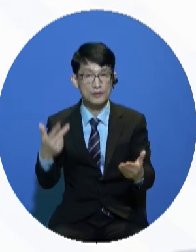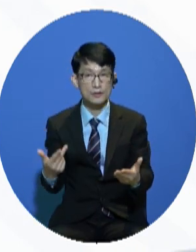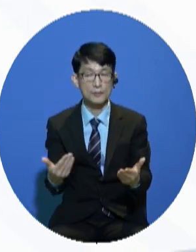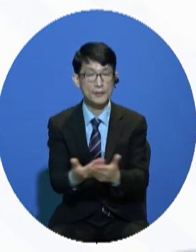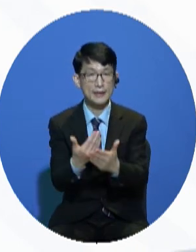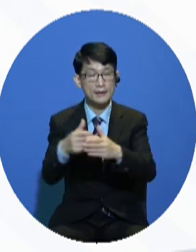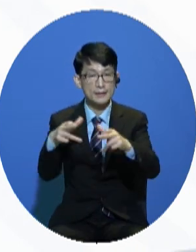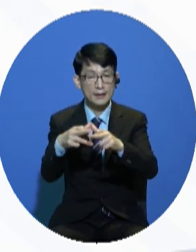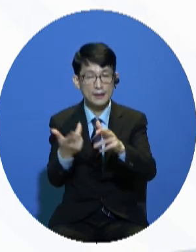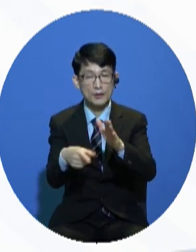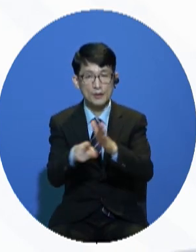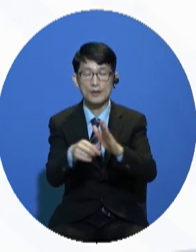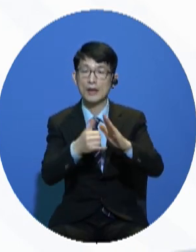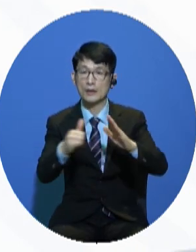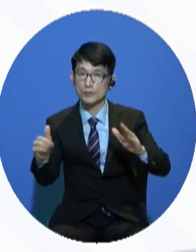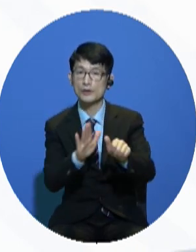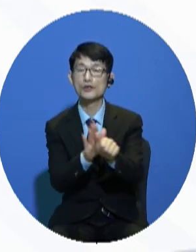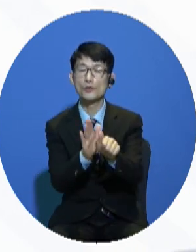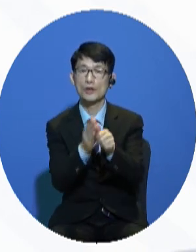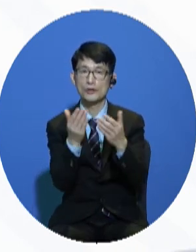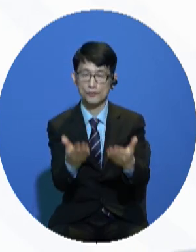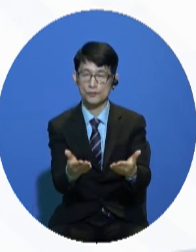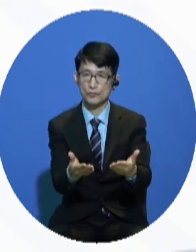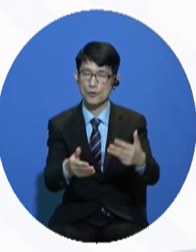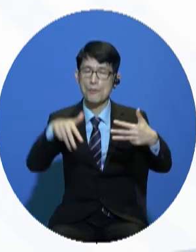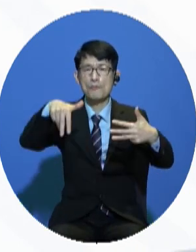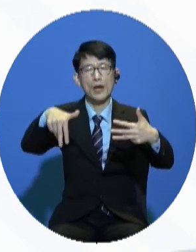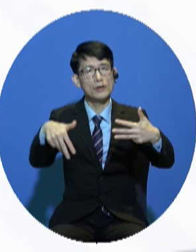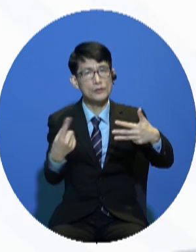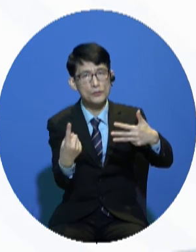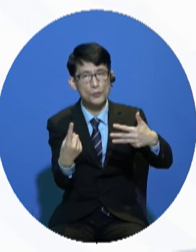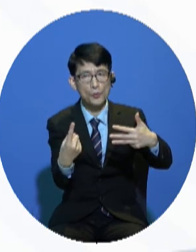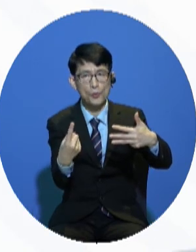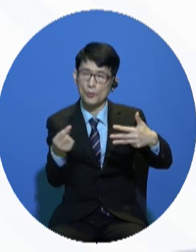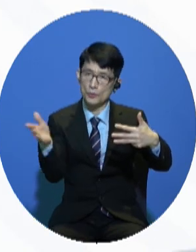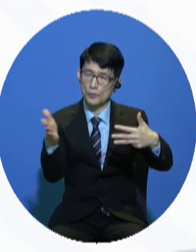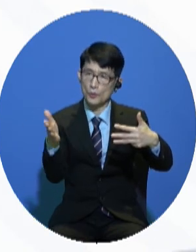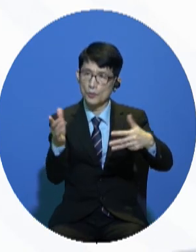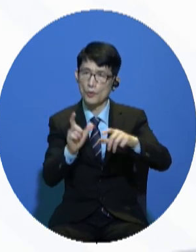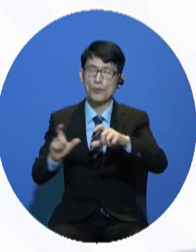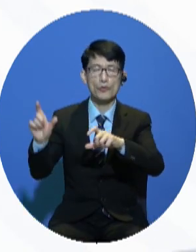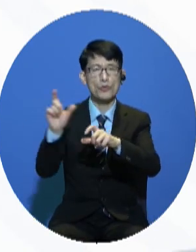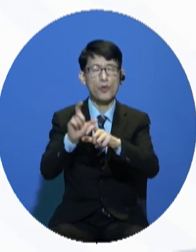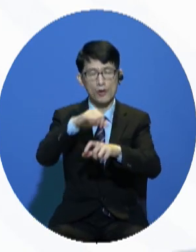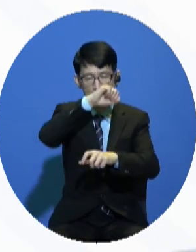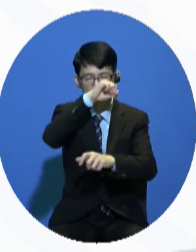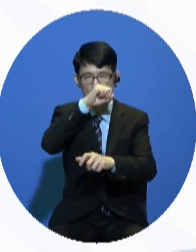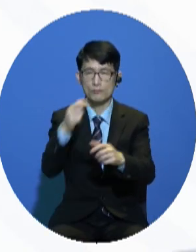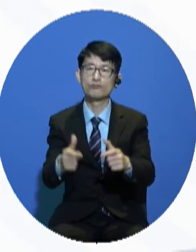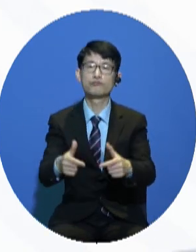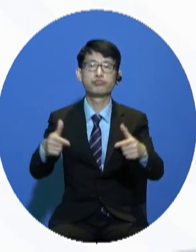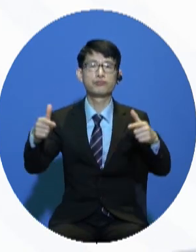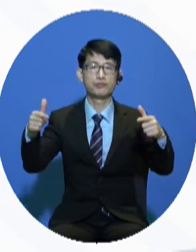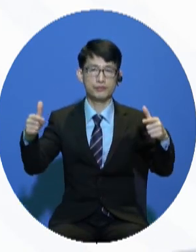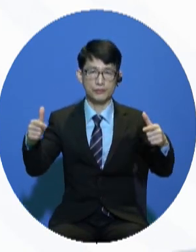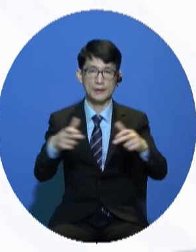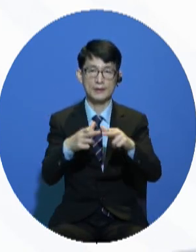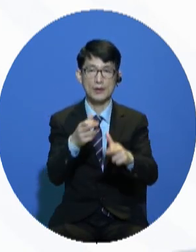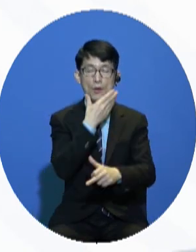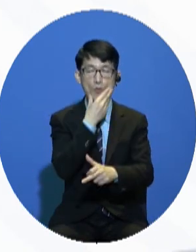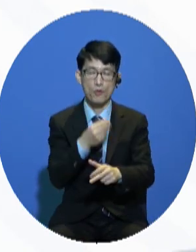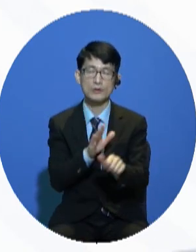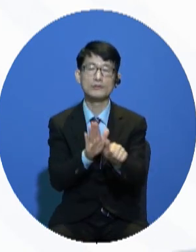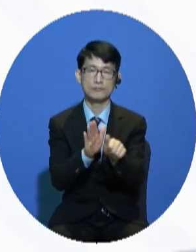이런 보건복지부 차원에서도 적어도 8조 원 가까운 그런 예산을 더 추가로 확보해서 장애인 복지를 지원할 필요가